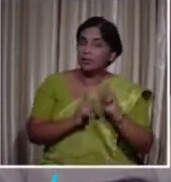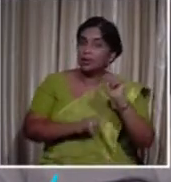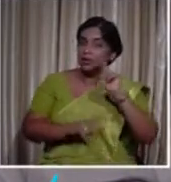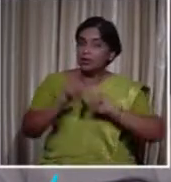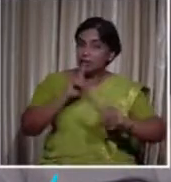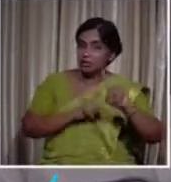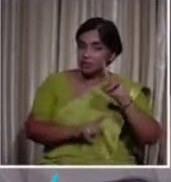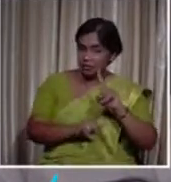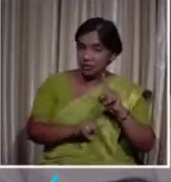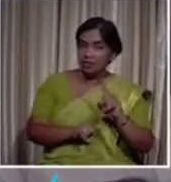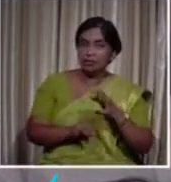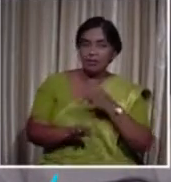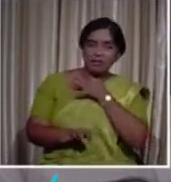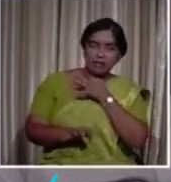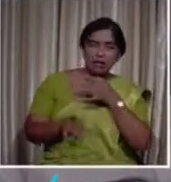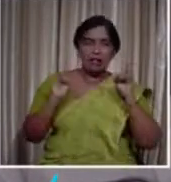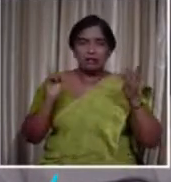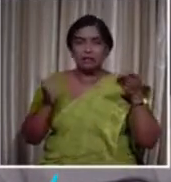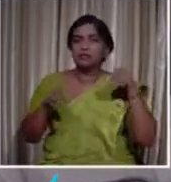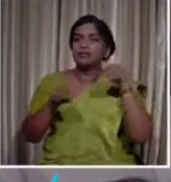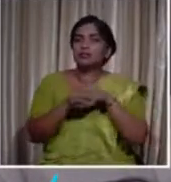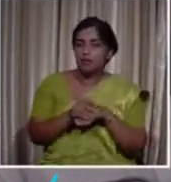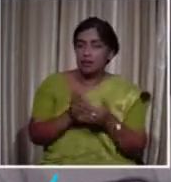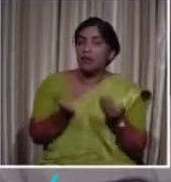पार्लिमेंतुव कोलम मडुवक् बवट